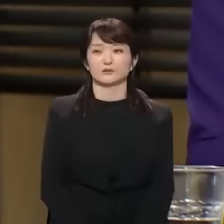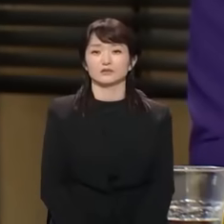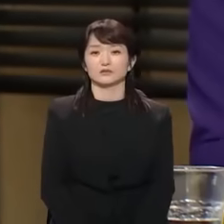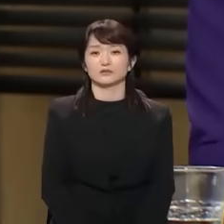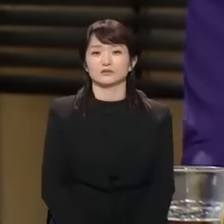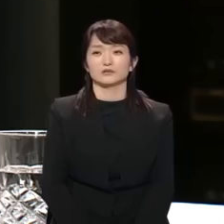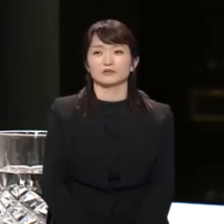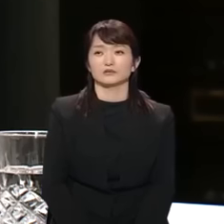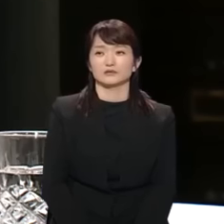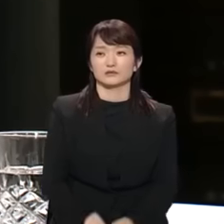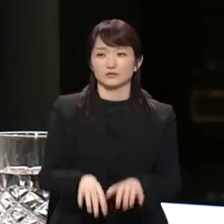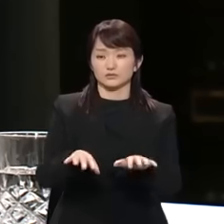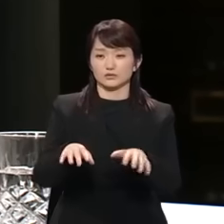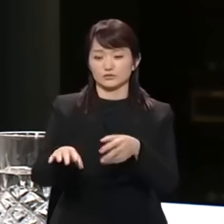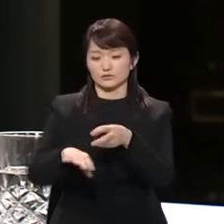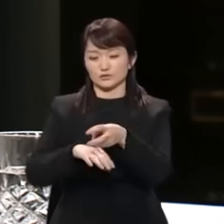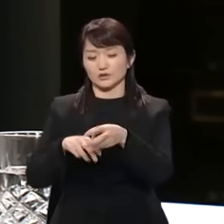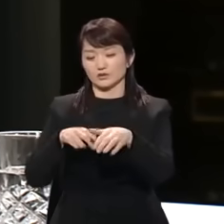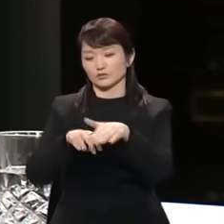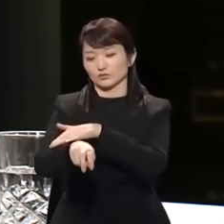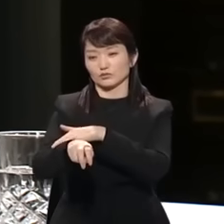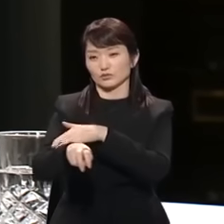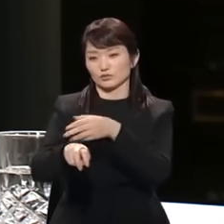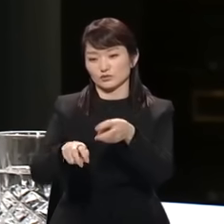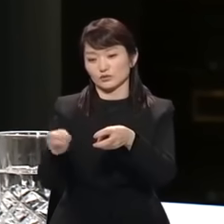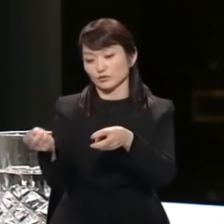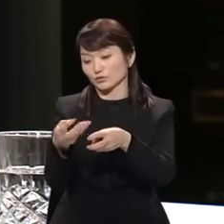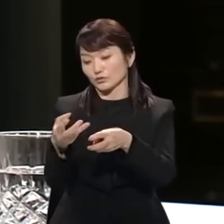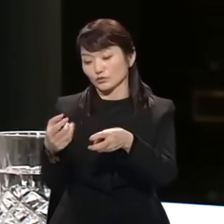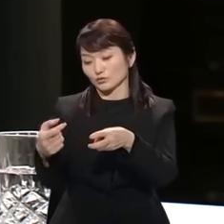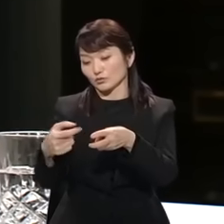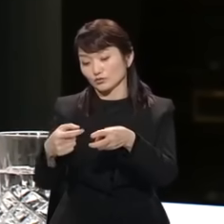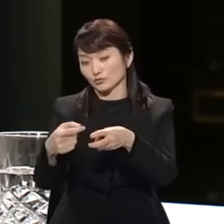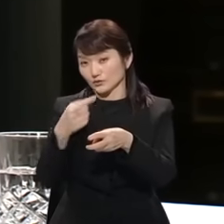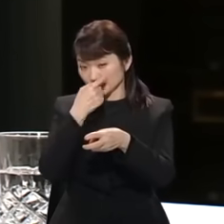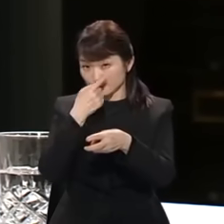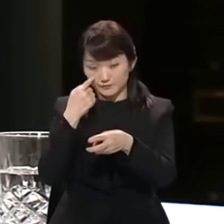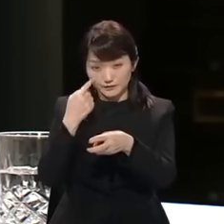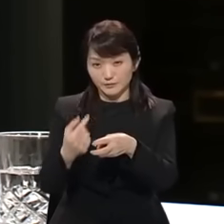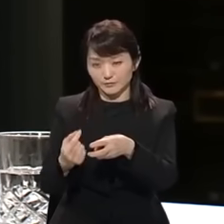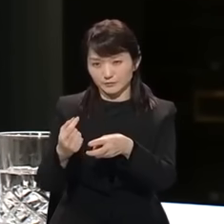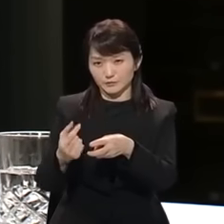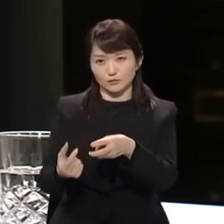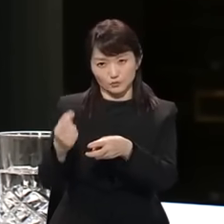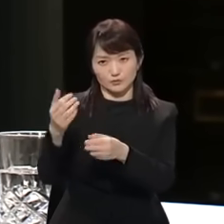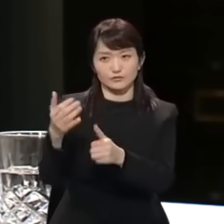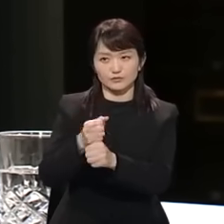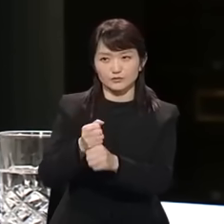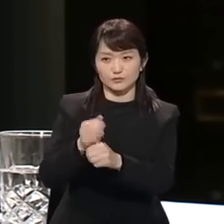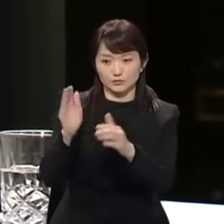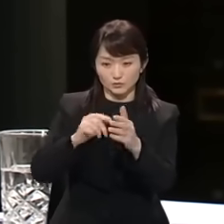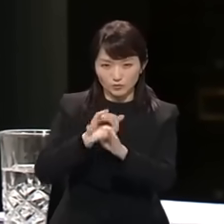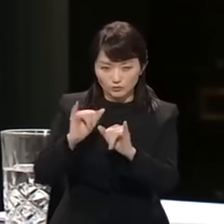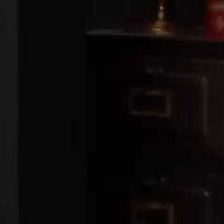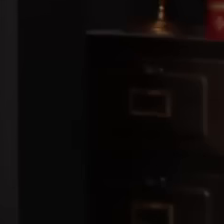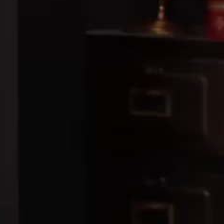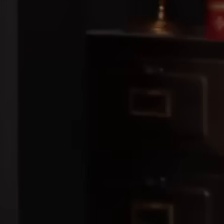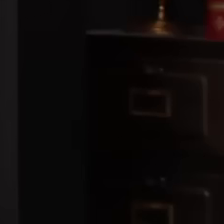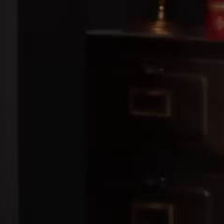또 저 도주한 차량의 그 번호판을 확인을 했다고 합니다. 이제 뭐 금방 잡히겠죠. 공무원인지 아닌지도 확인이